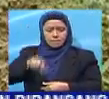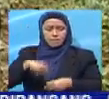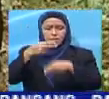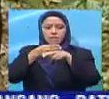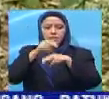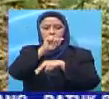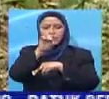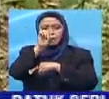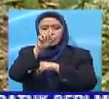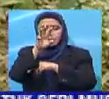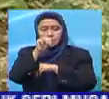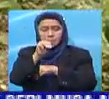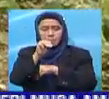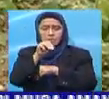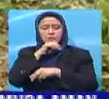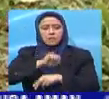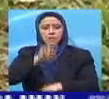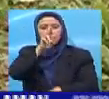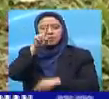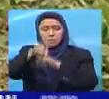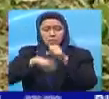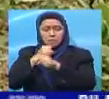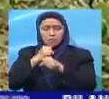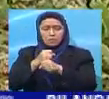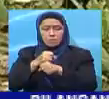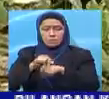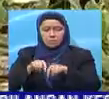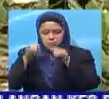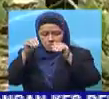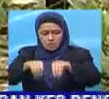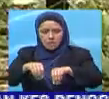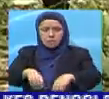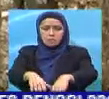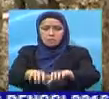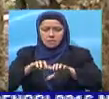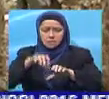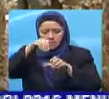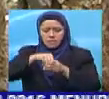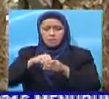Adam Saud, 21 tahun. Tengkorak ditanam dalam lubang sedalam 2 meter.